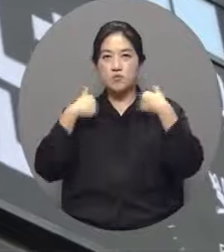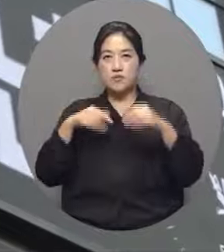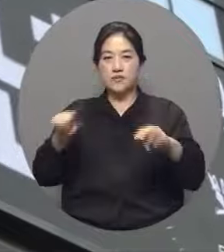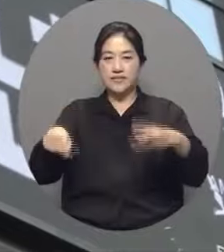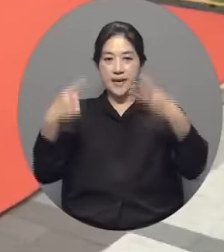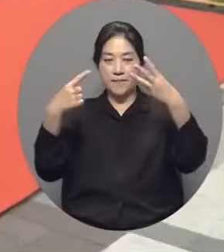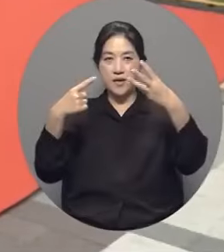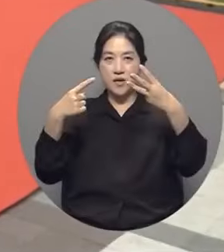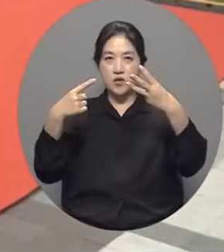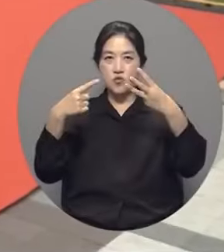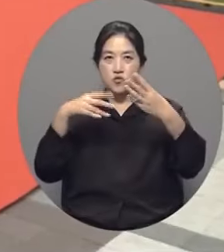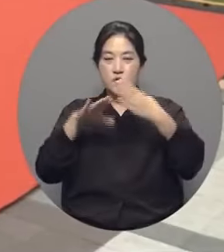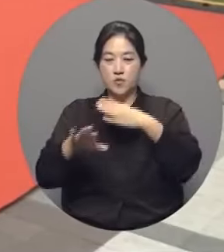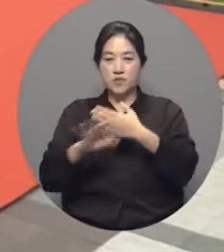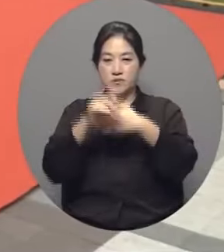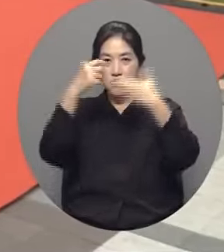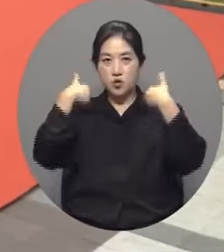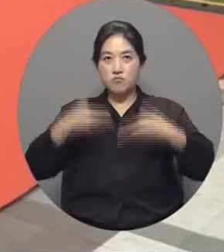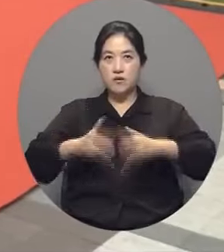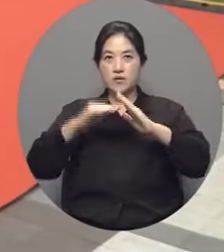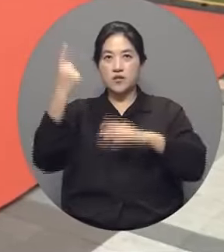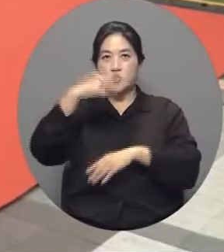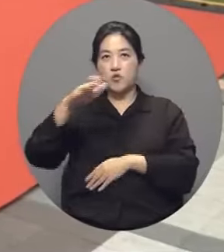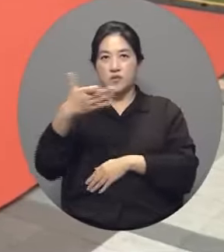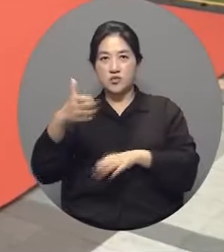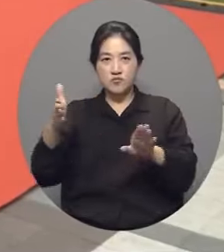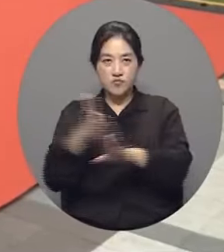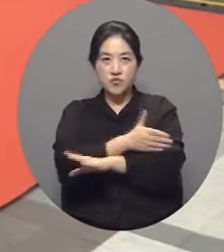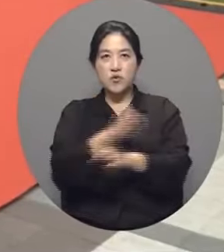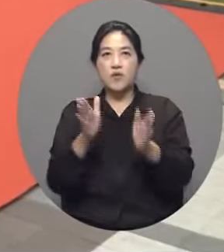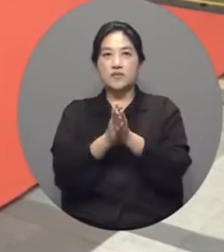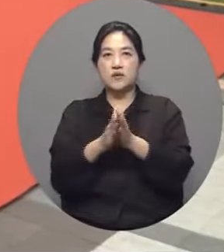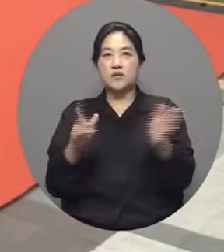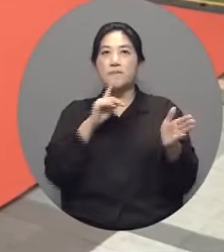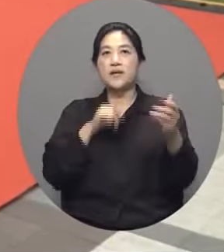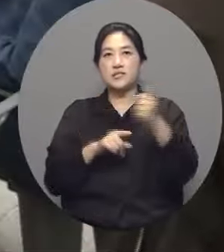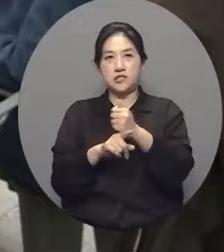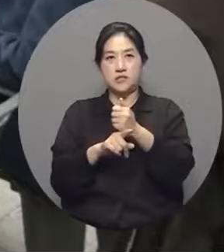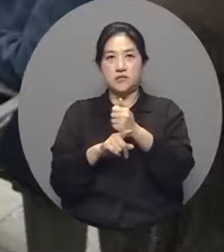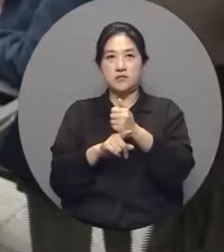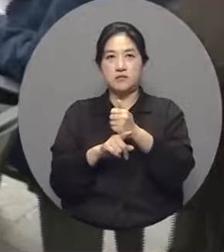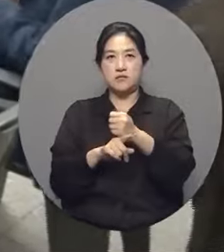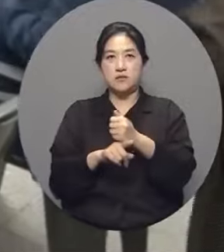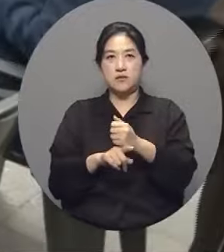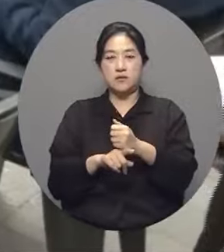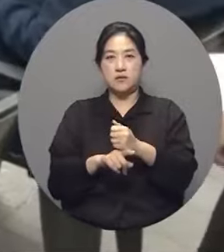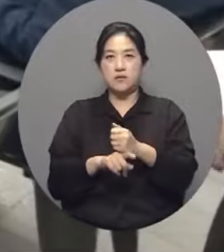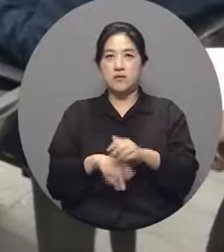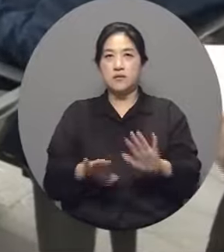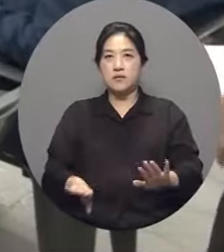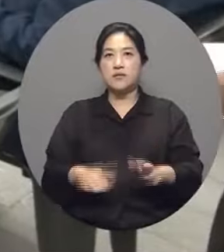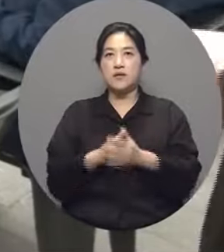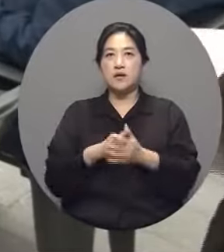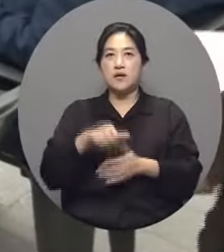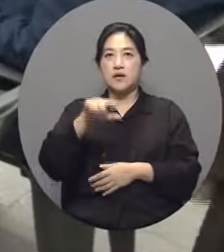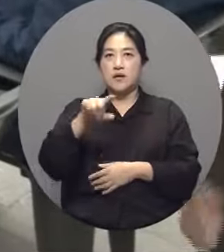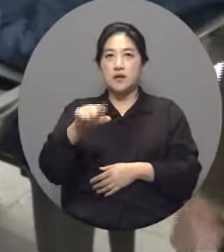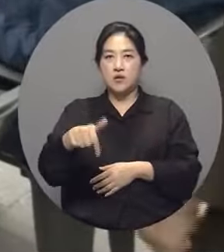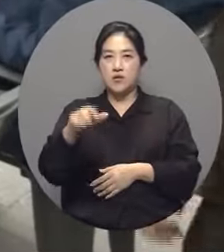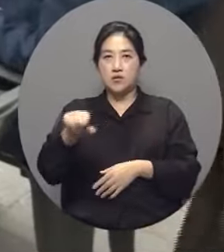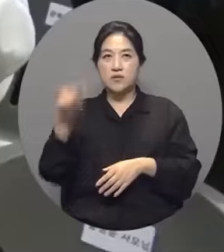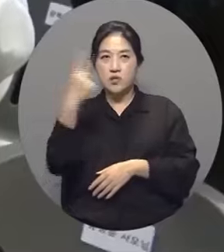후 임시정부가 수립된 1919년부터 시작됐다는 뜻입니다. 광복회는 대한민국이